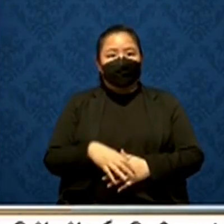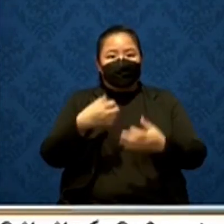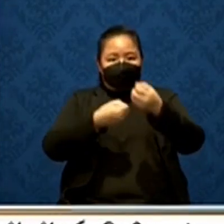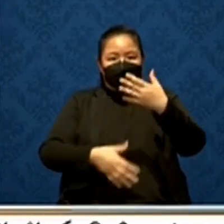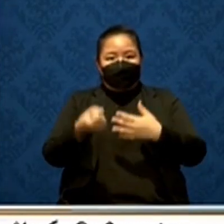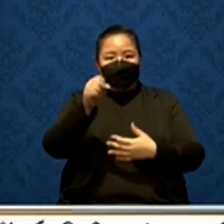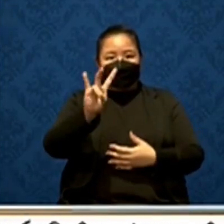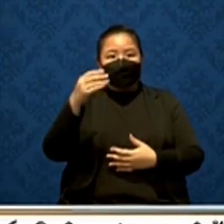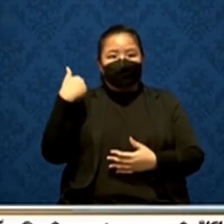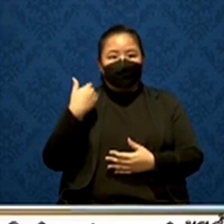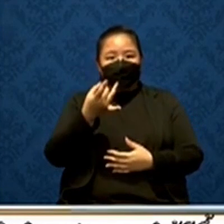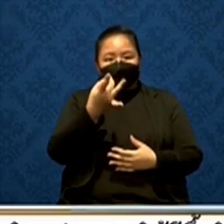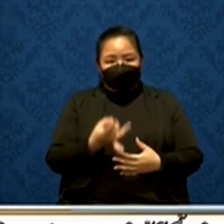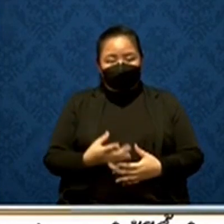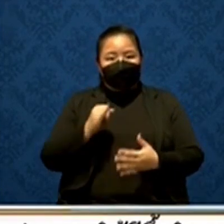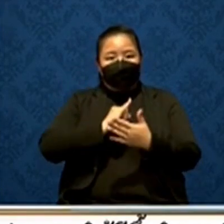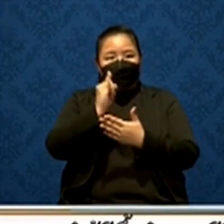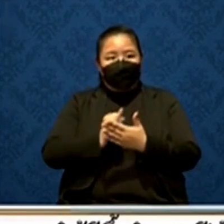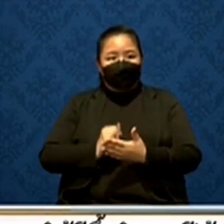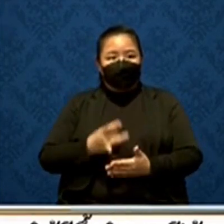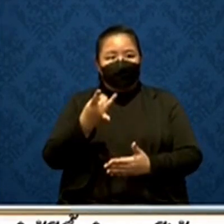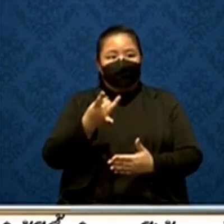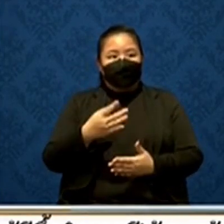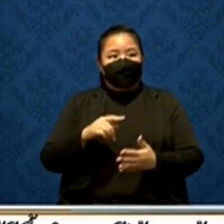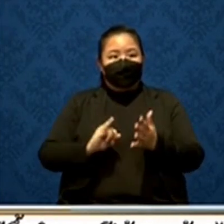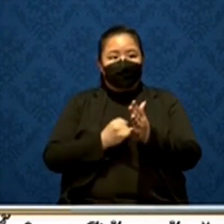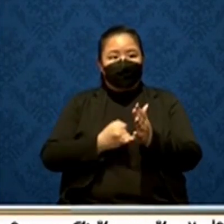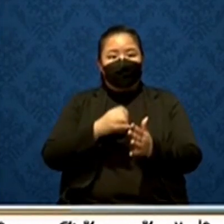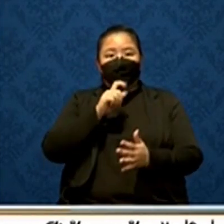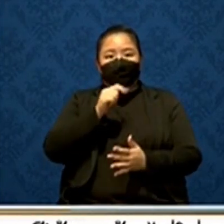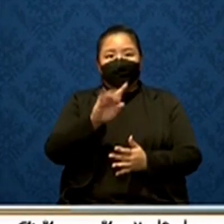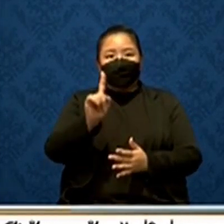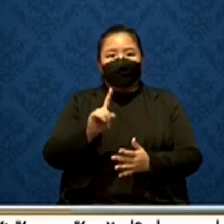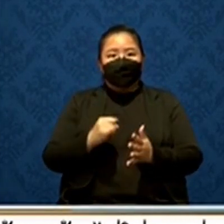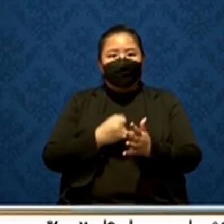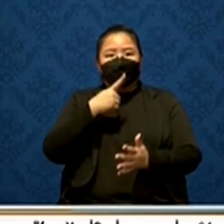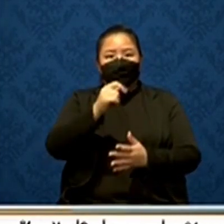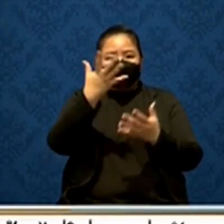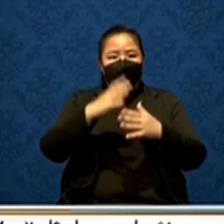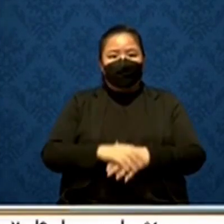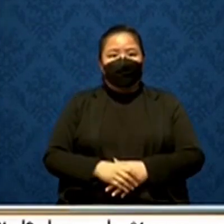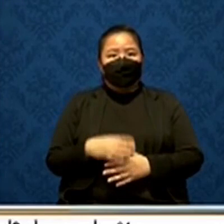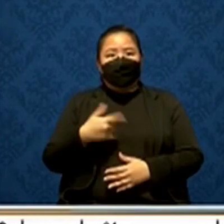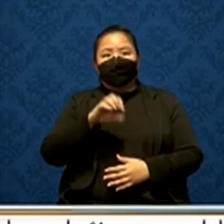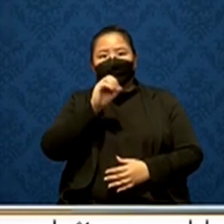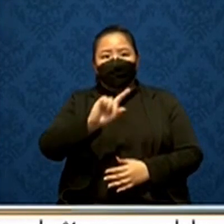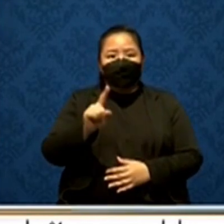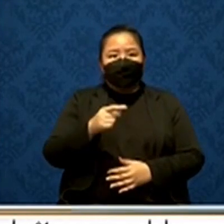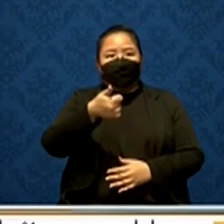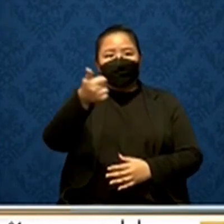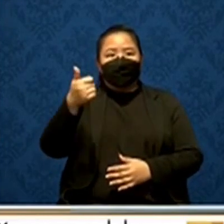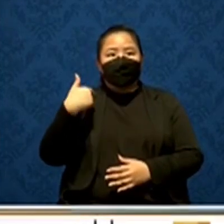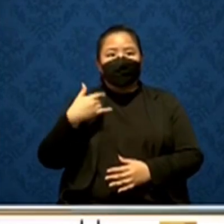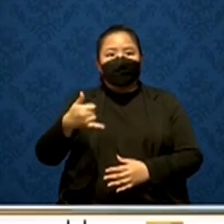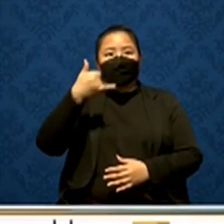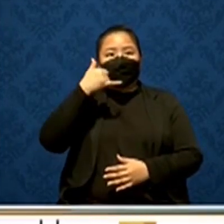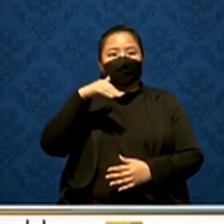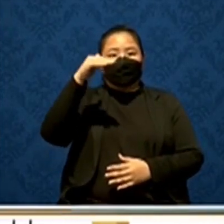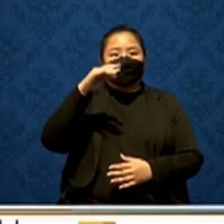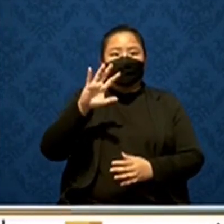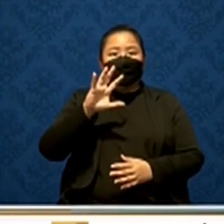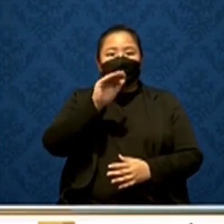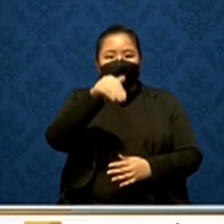จ